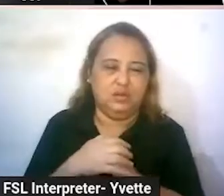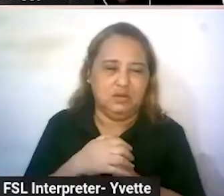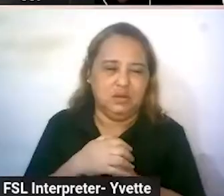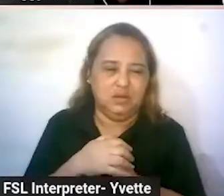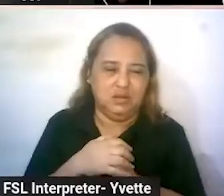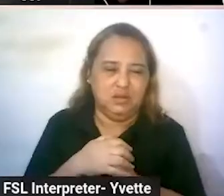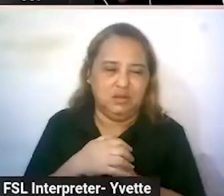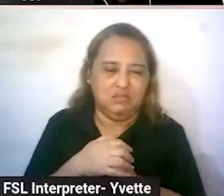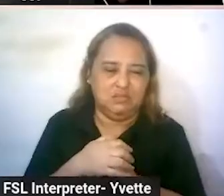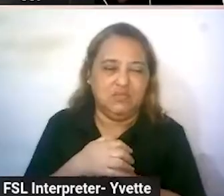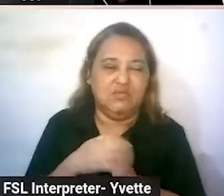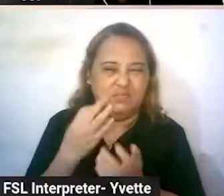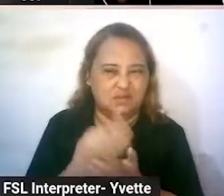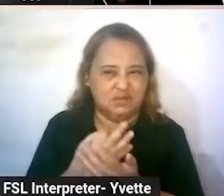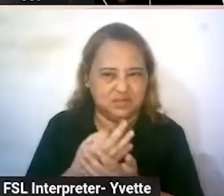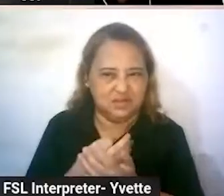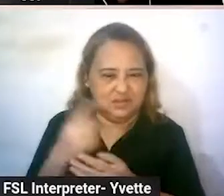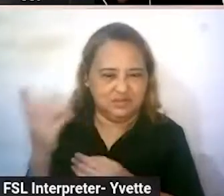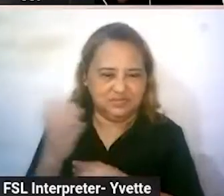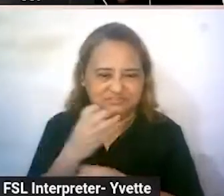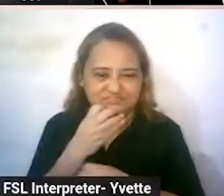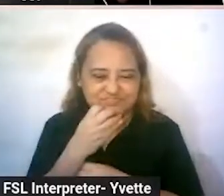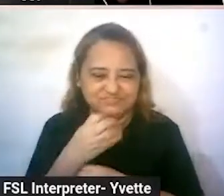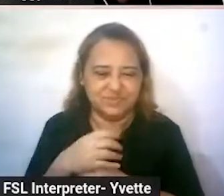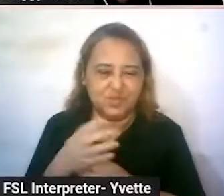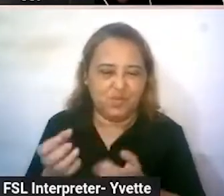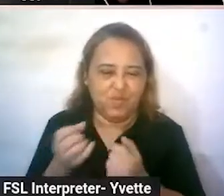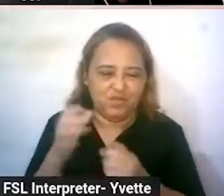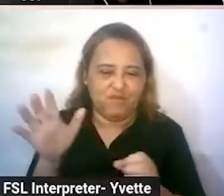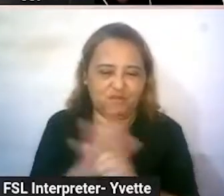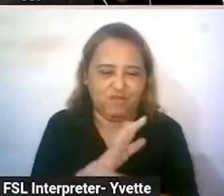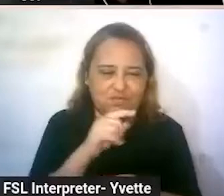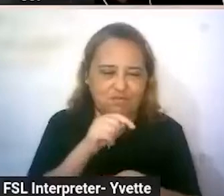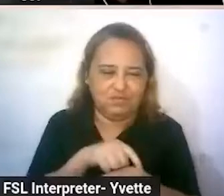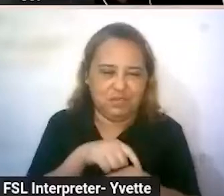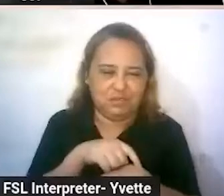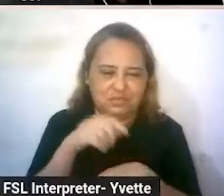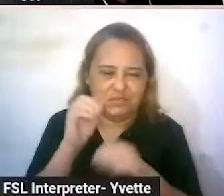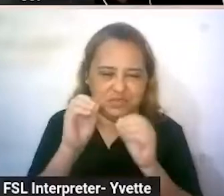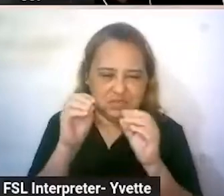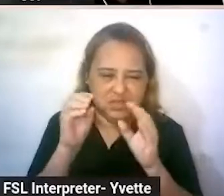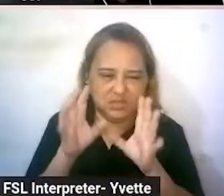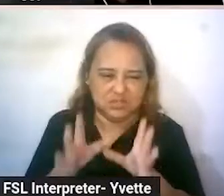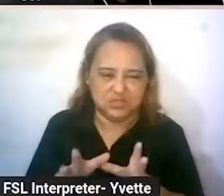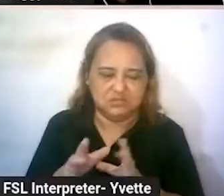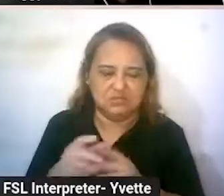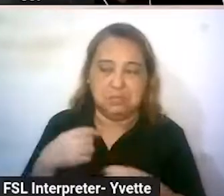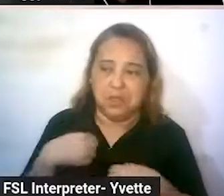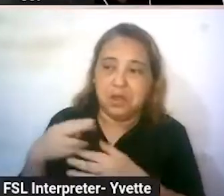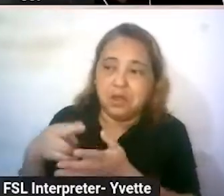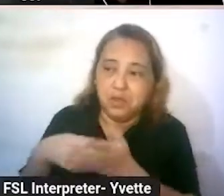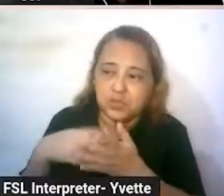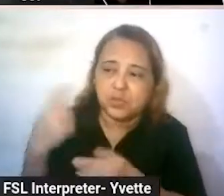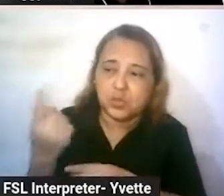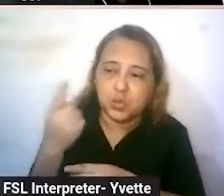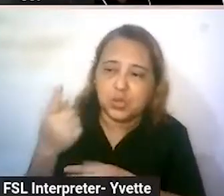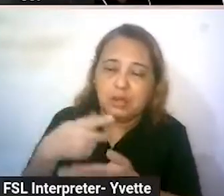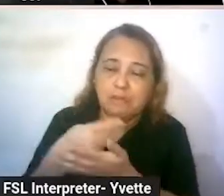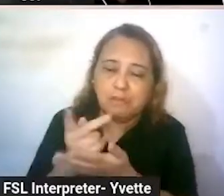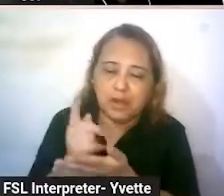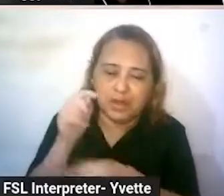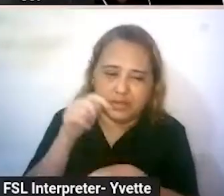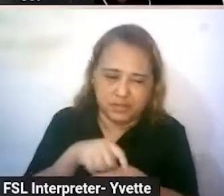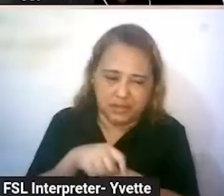magtitipid din sila kasi they wanted a full-time teacher. Kung ang request ko ay part-time lang ako, eh, talagang kukuha sila ng